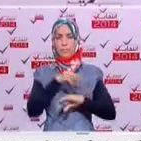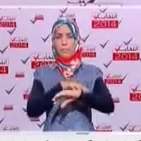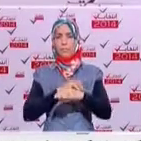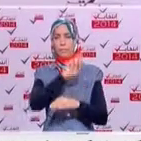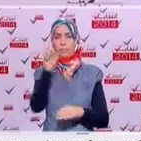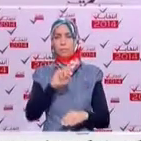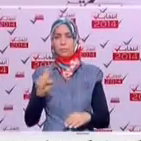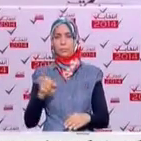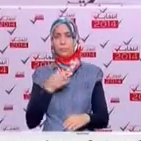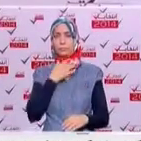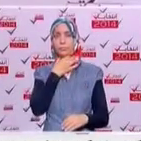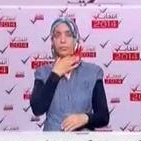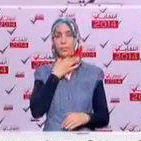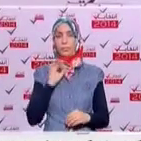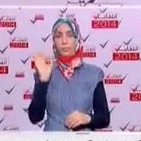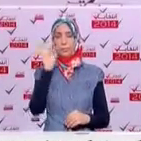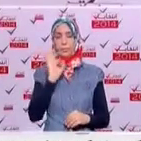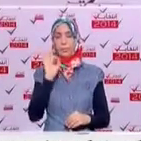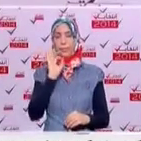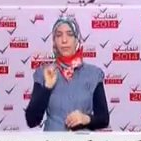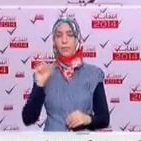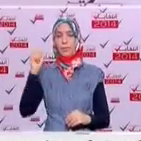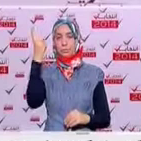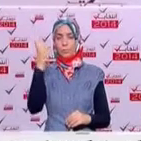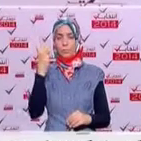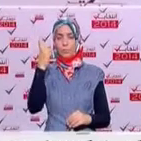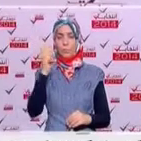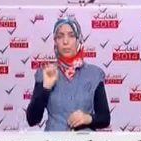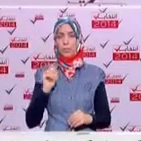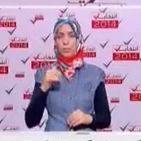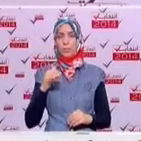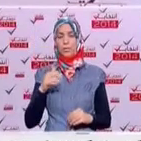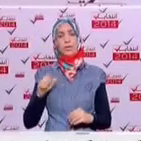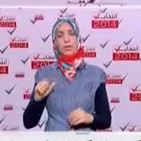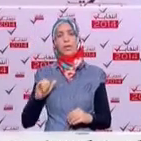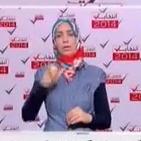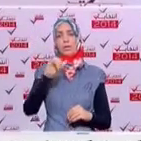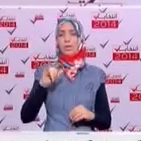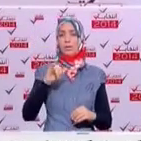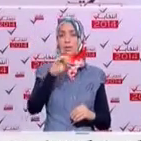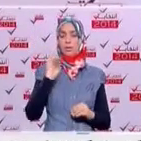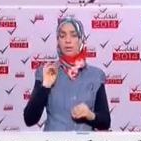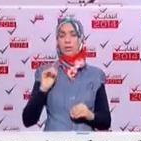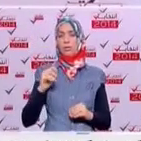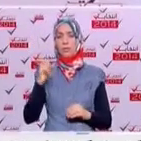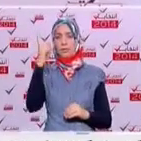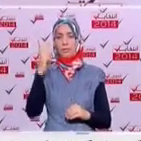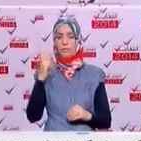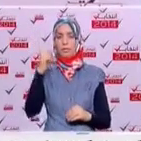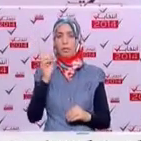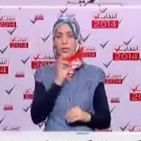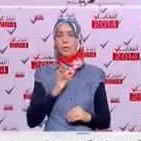العطش. ولاية زغوان اللي هي تصدر المياه تقريبا لعديد أنحاء البلاد، نجد أن